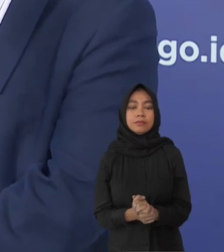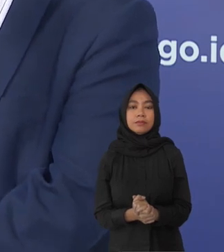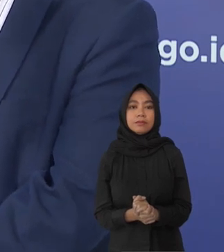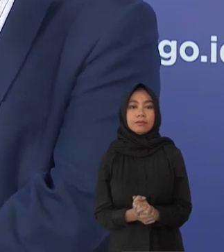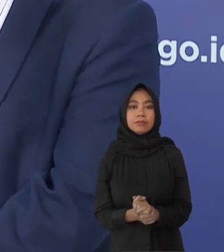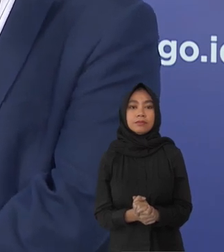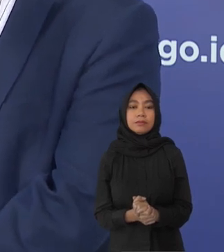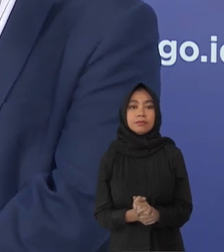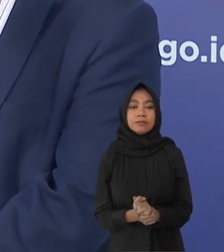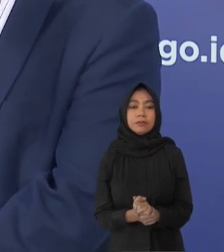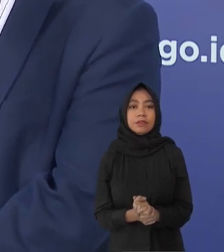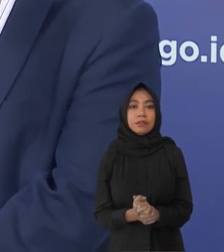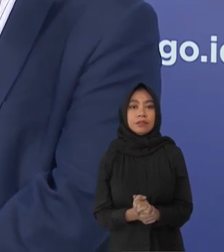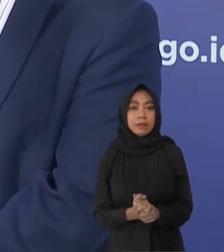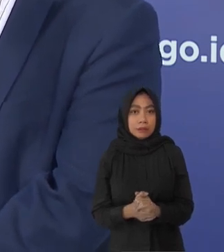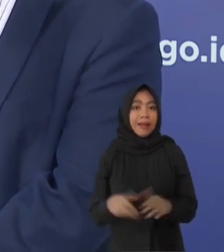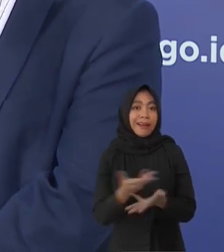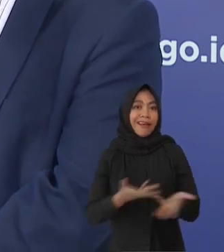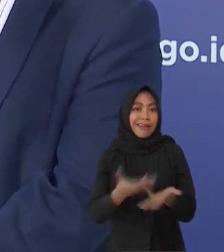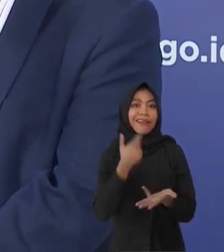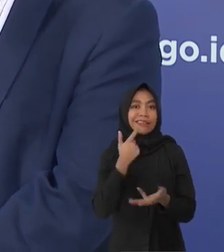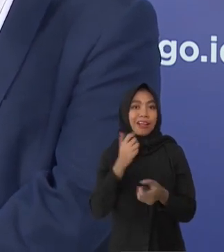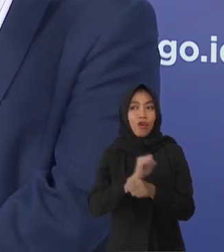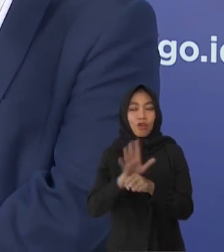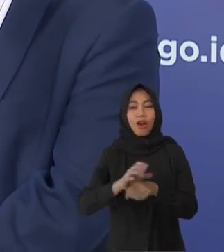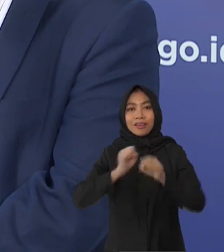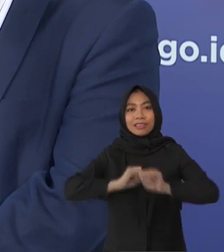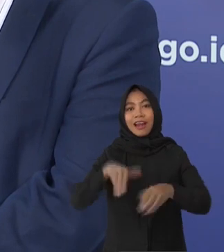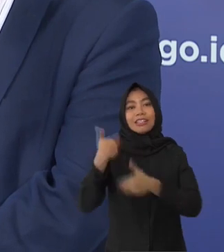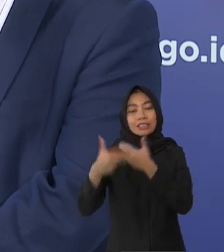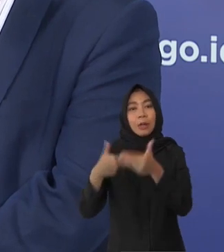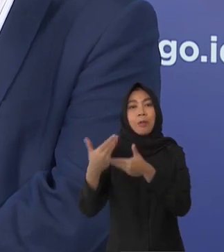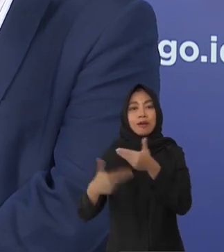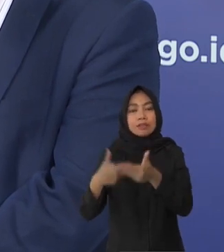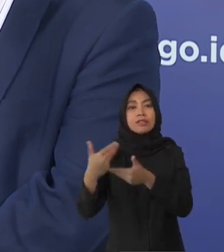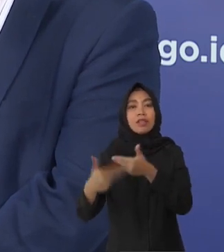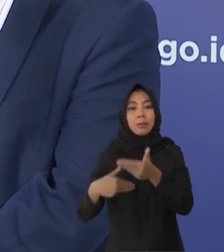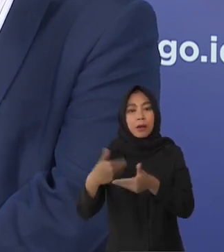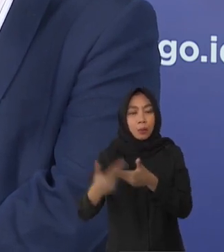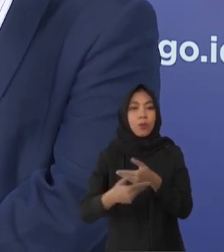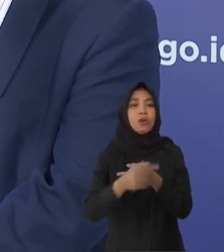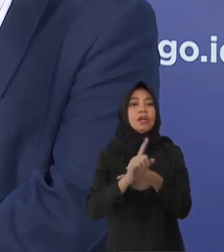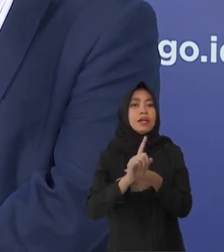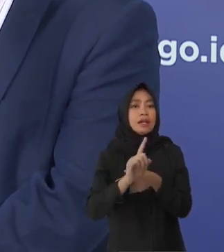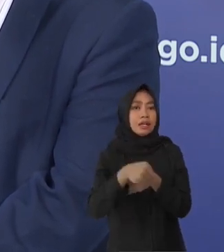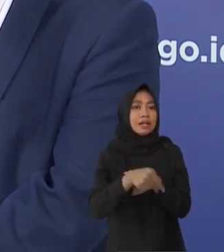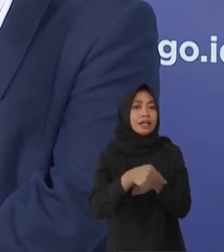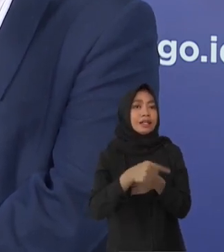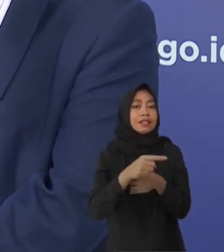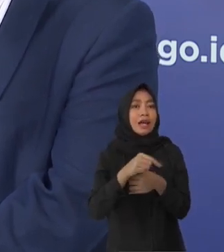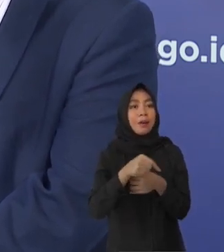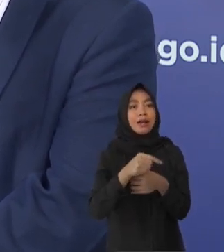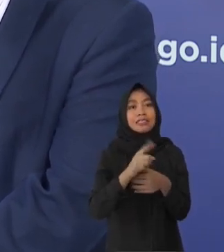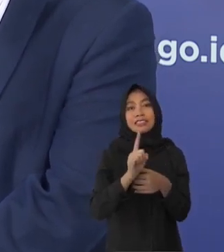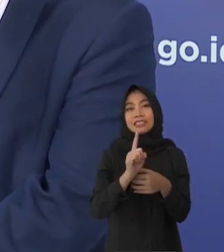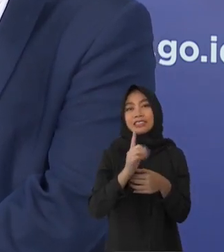sepanjang setiap hari juga di pancar luaskan oleh separuh hari